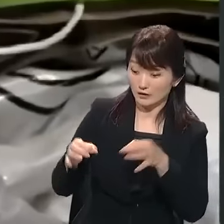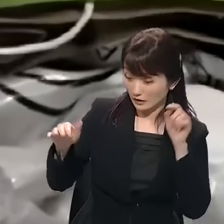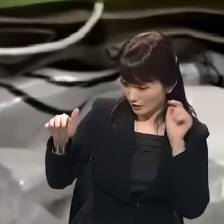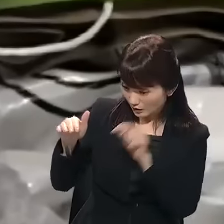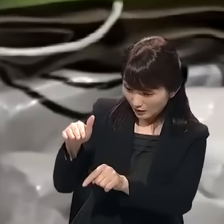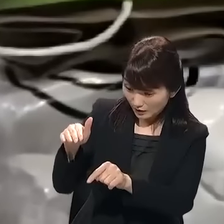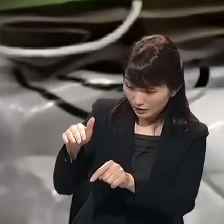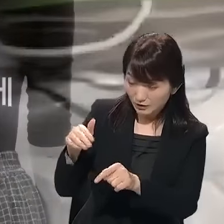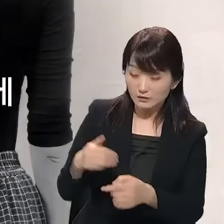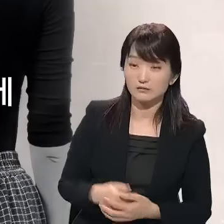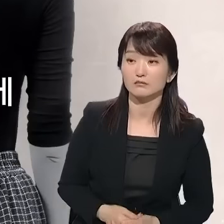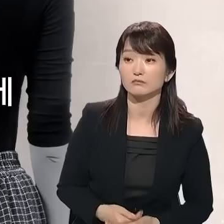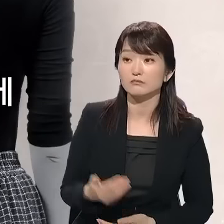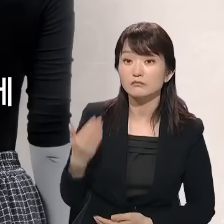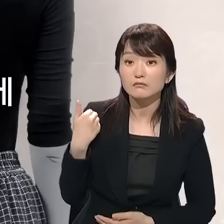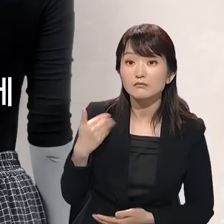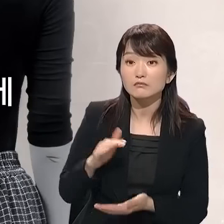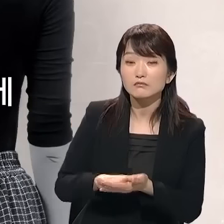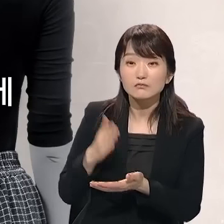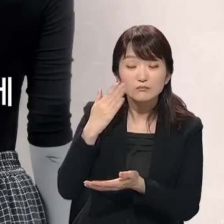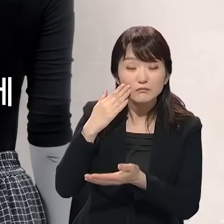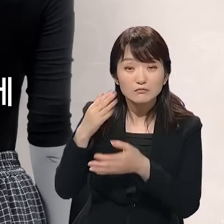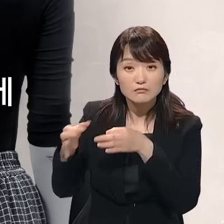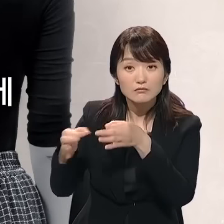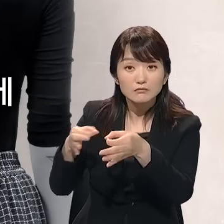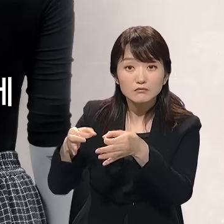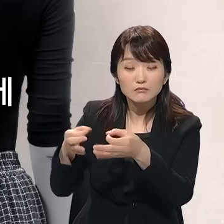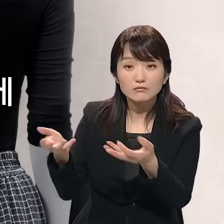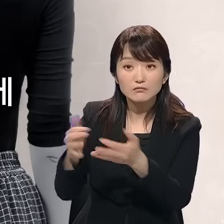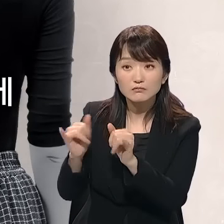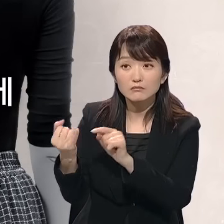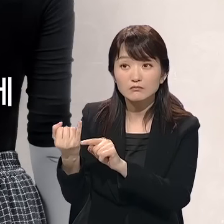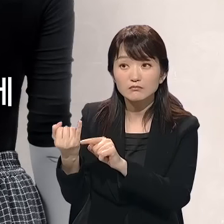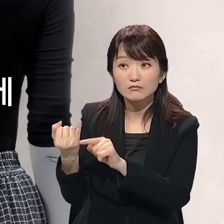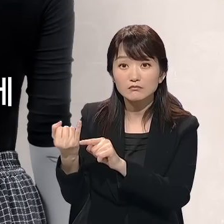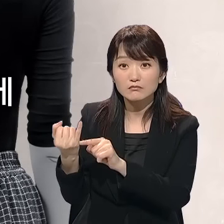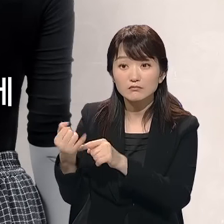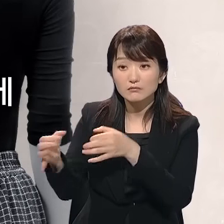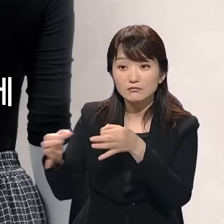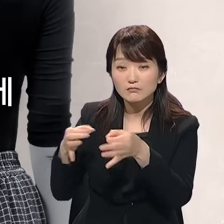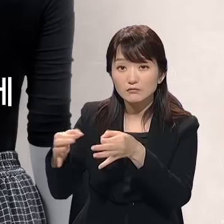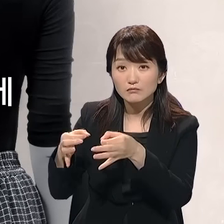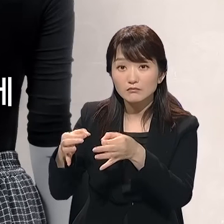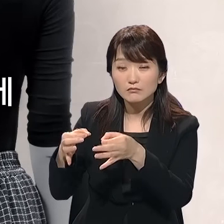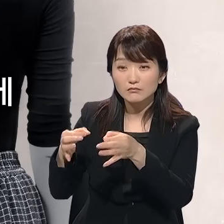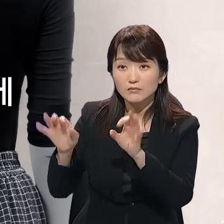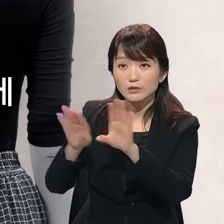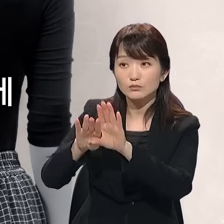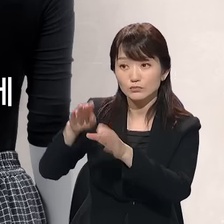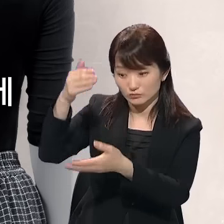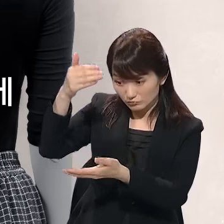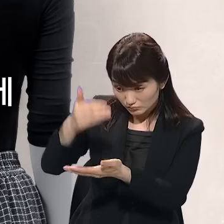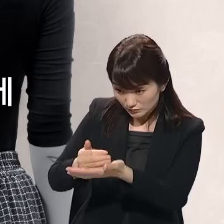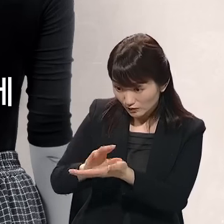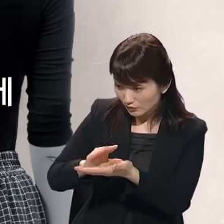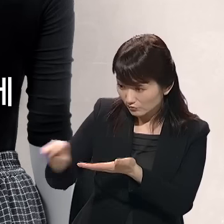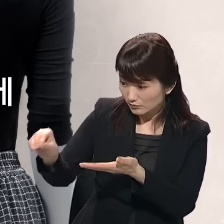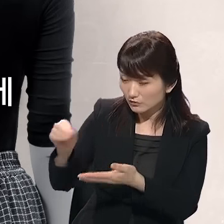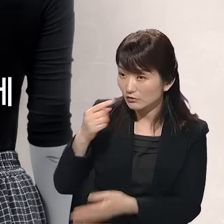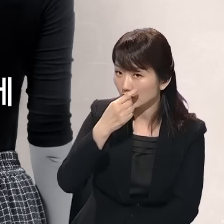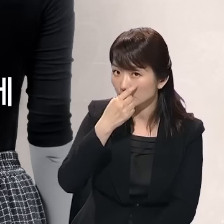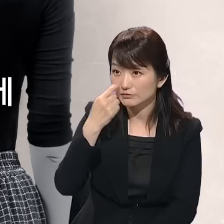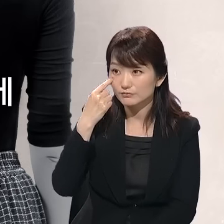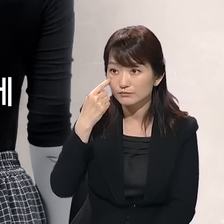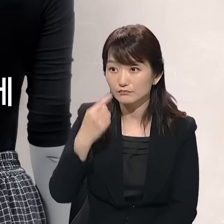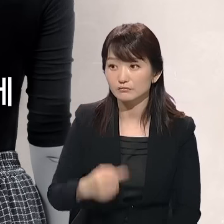갔더니 아까 그 화장품을 산 화장품 가게 직원이 가게 문을 닫고 막 가는 것을 확인하게